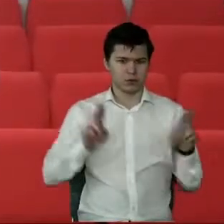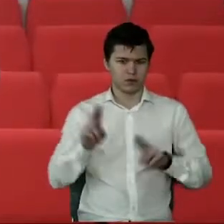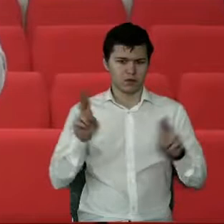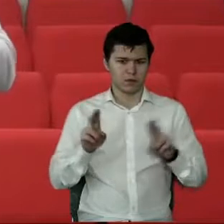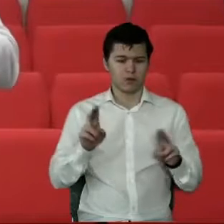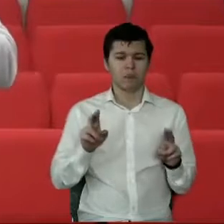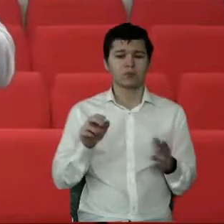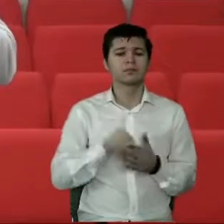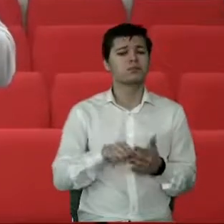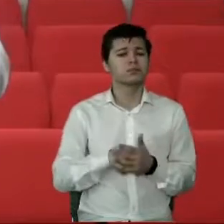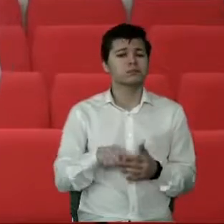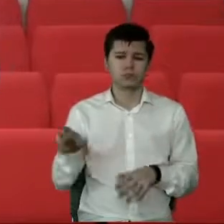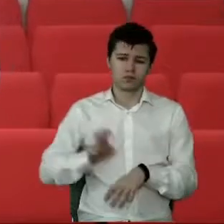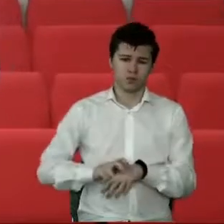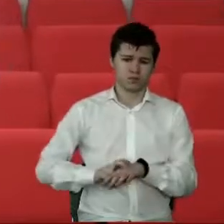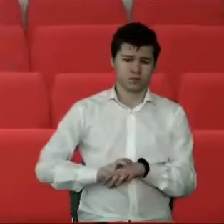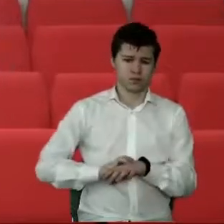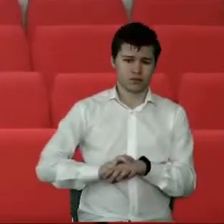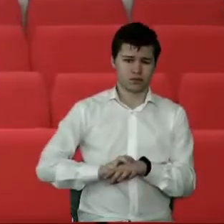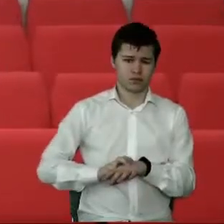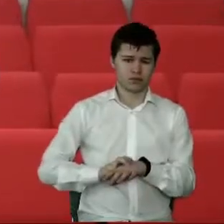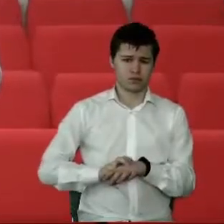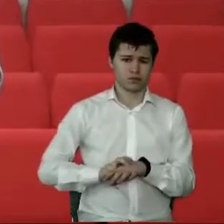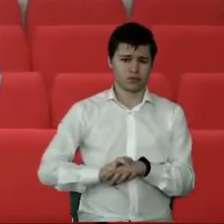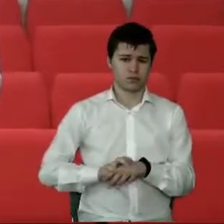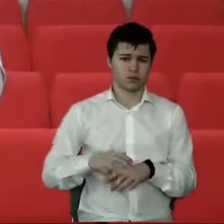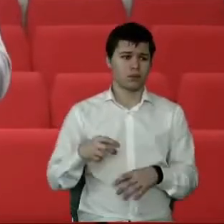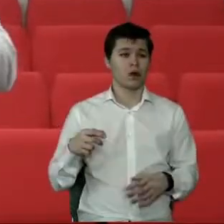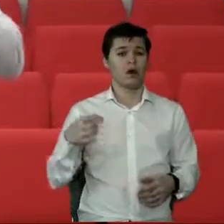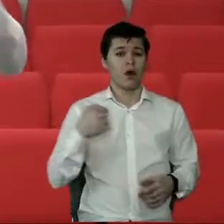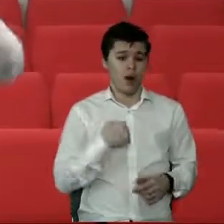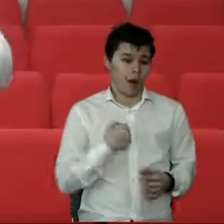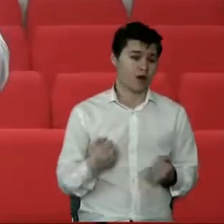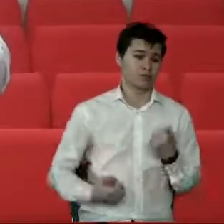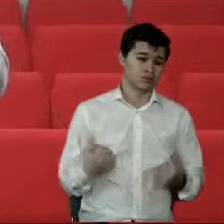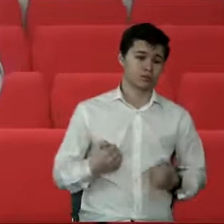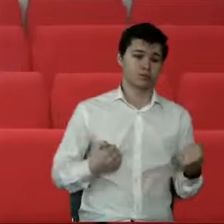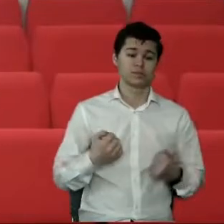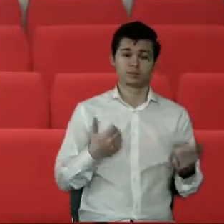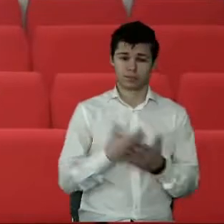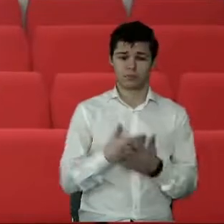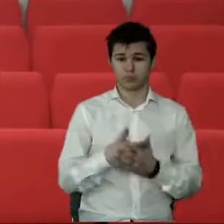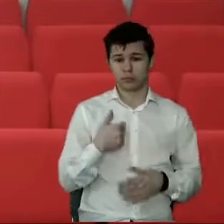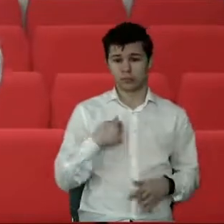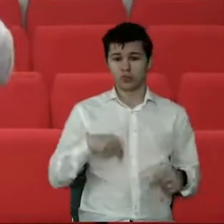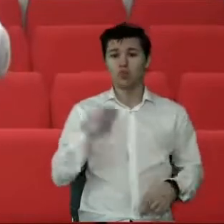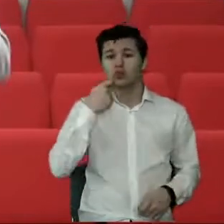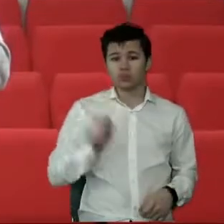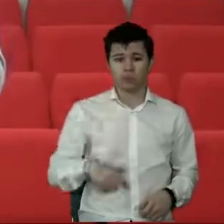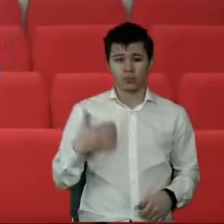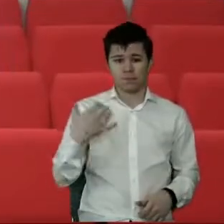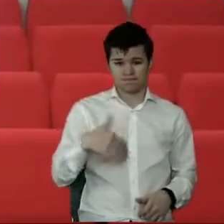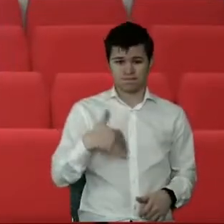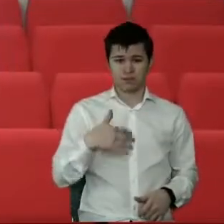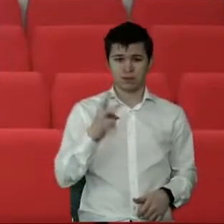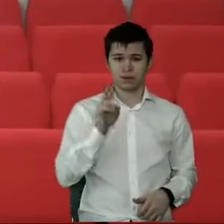соблюдал. Но у нас физически больно прямо ездить 50 км в час, когда все вокруг гоняют и не соблюдают эти правила. И ты понимаешь, что и ты